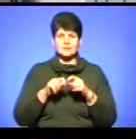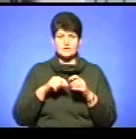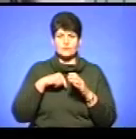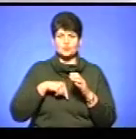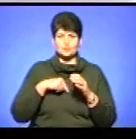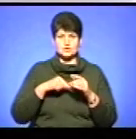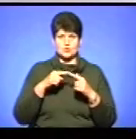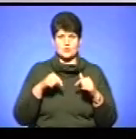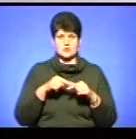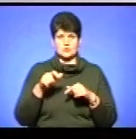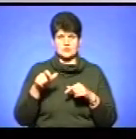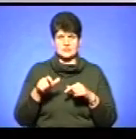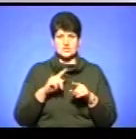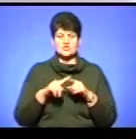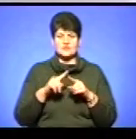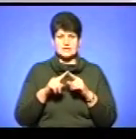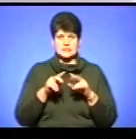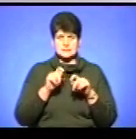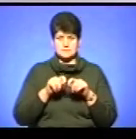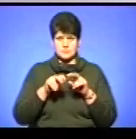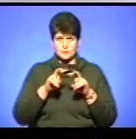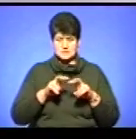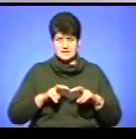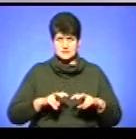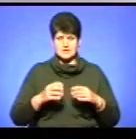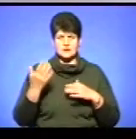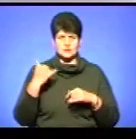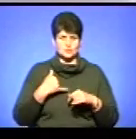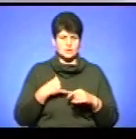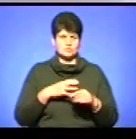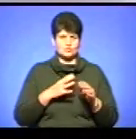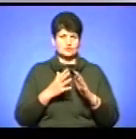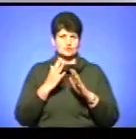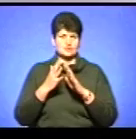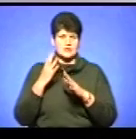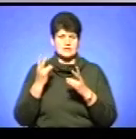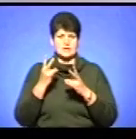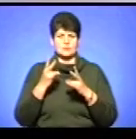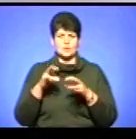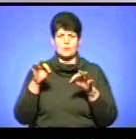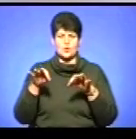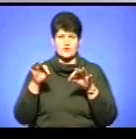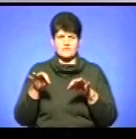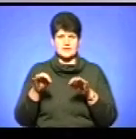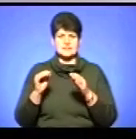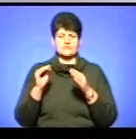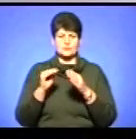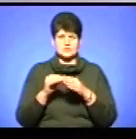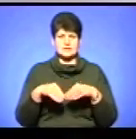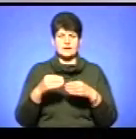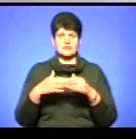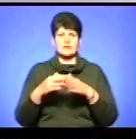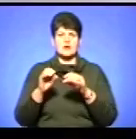органи людини. Швидкість обстеження. Тобто, якщо раніше в нас тут були черги, треба було проявити цей знімок, зафіксувати його, дати на